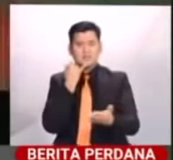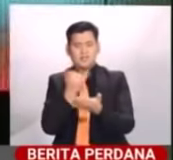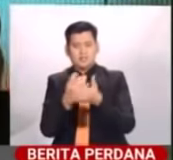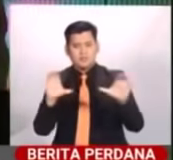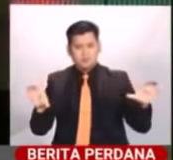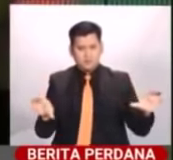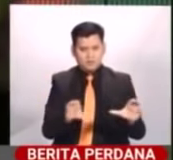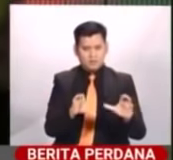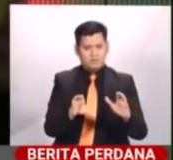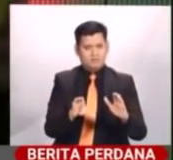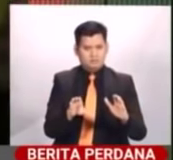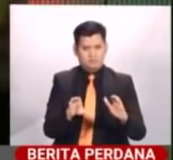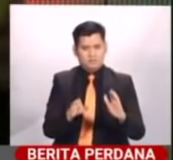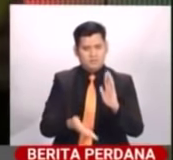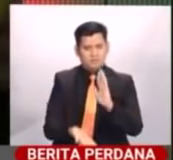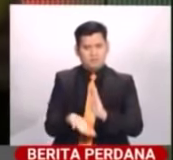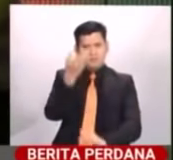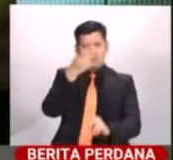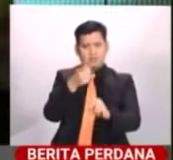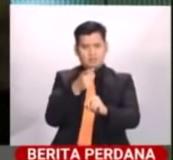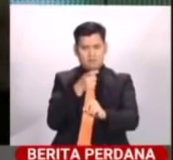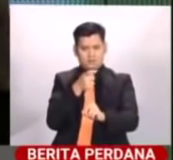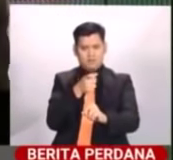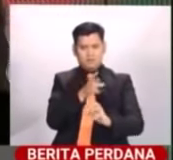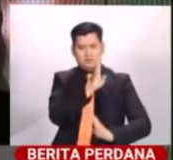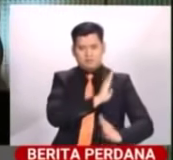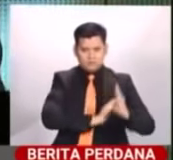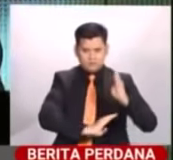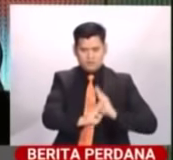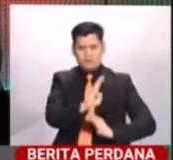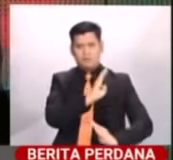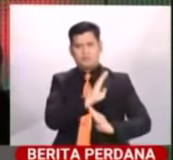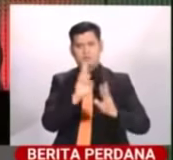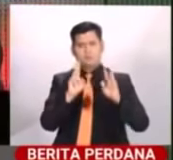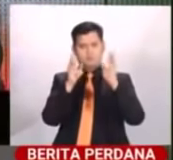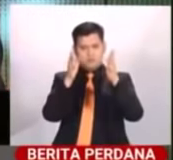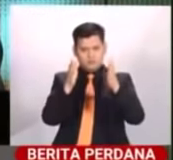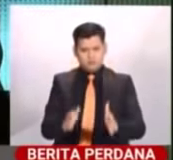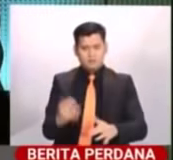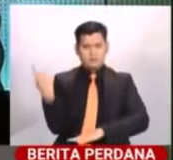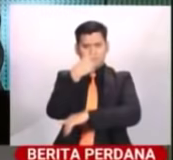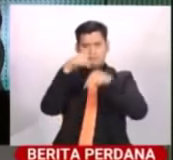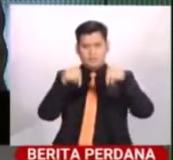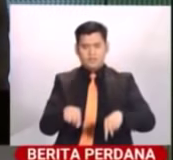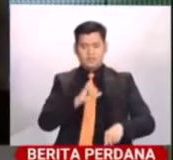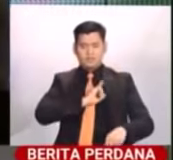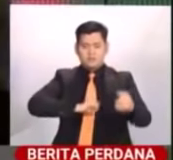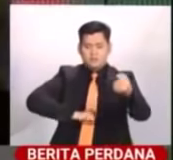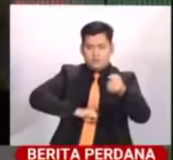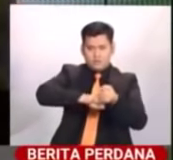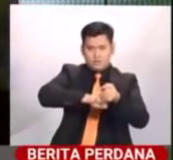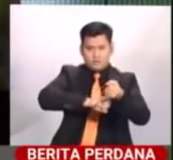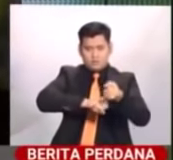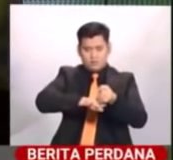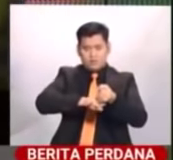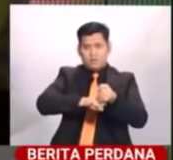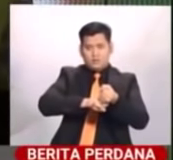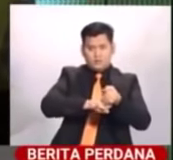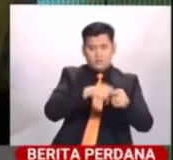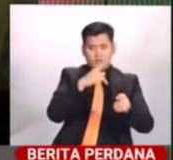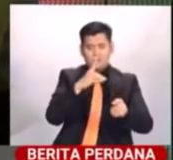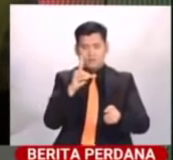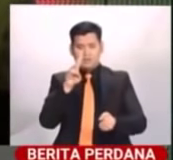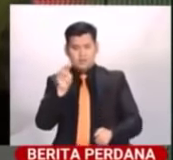ini. Saya menyokong inisiatif KDN dan agensi anti dadah